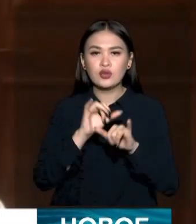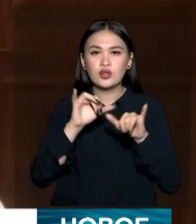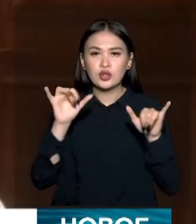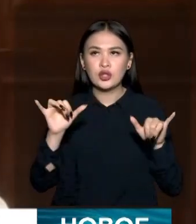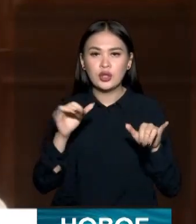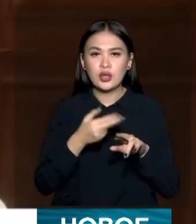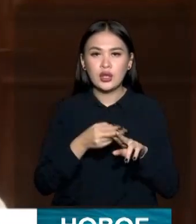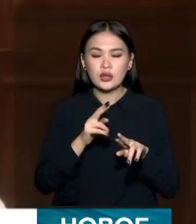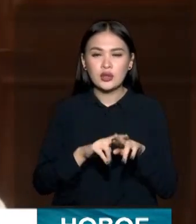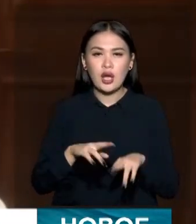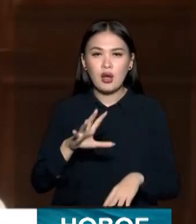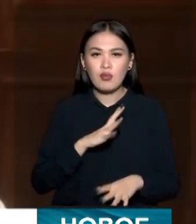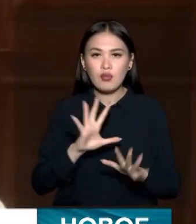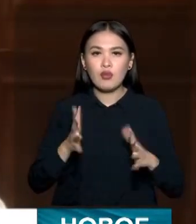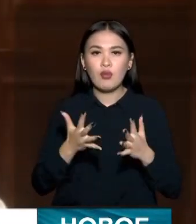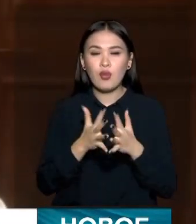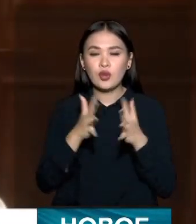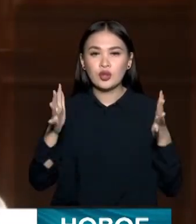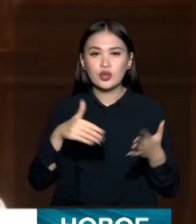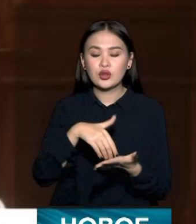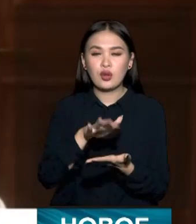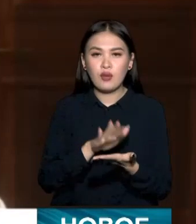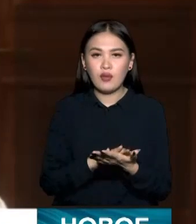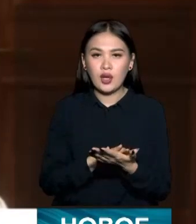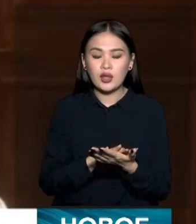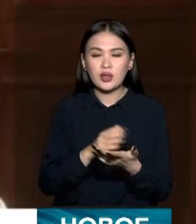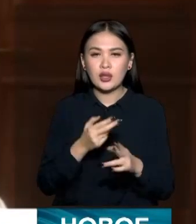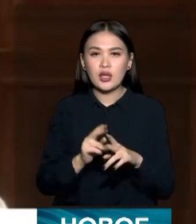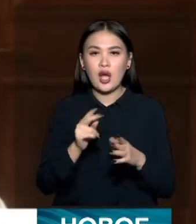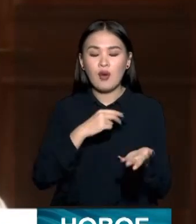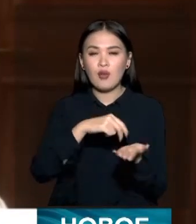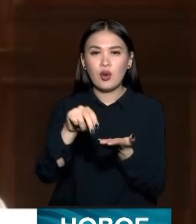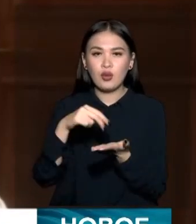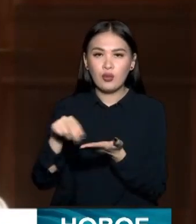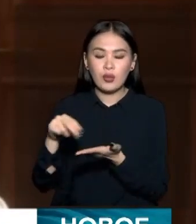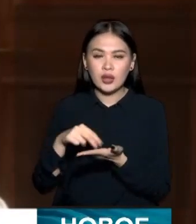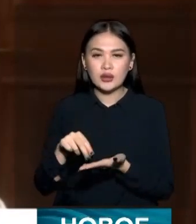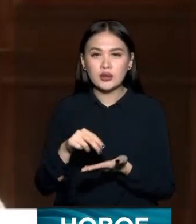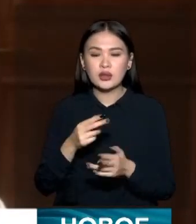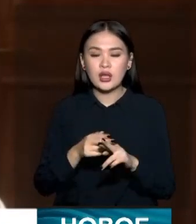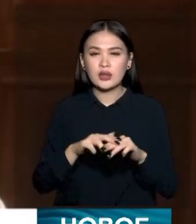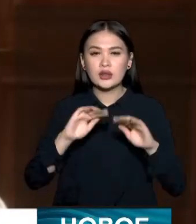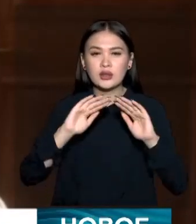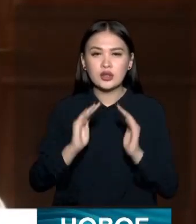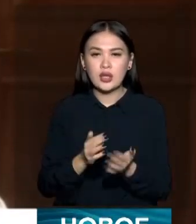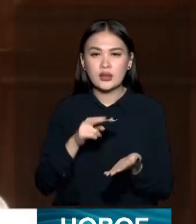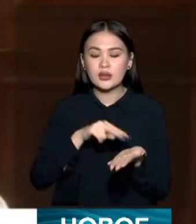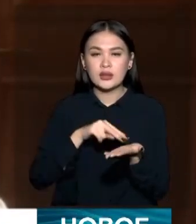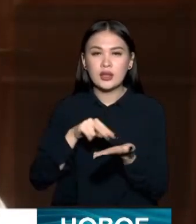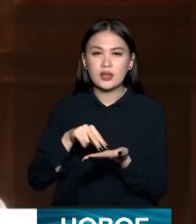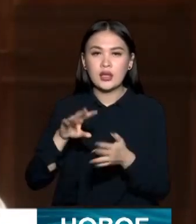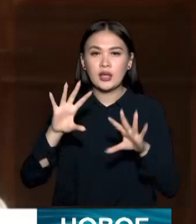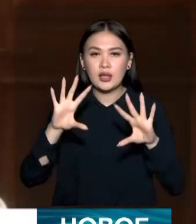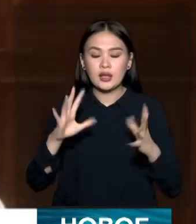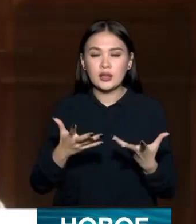производства. Если больше товаров, товары начинают конкурировать за покупателя, продавцы начинают снижать цены. Если